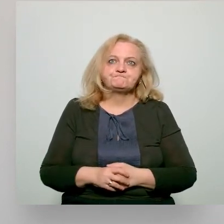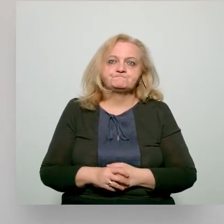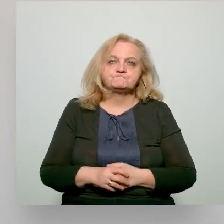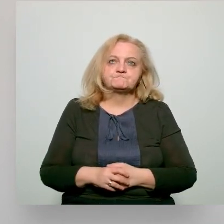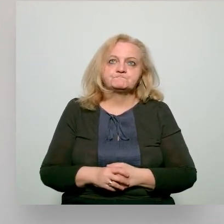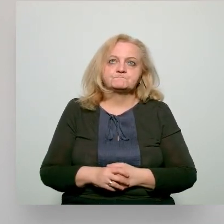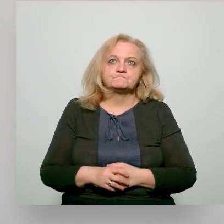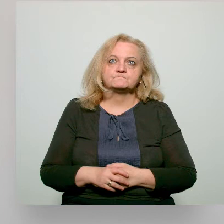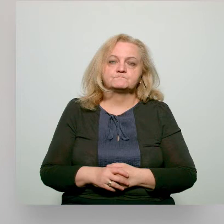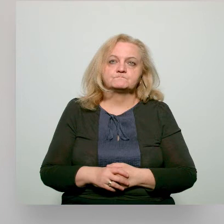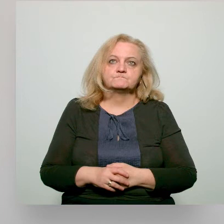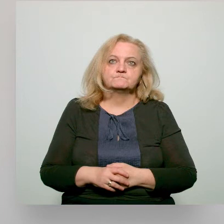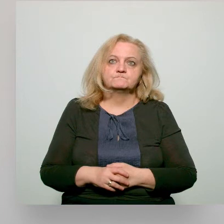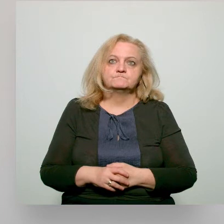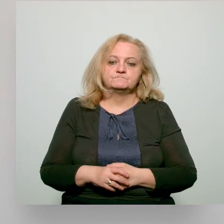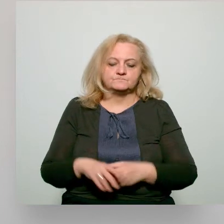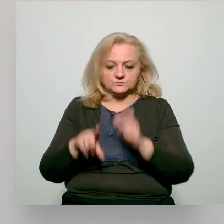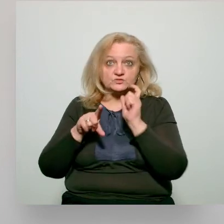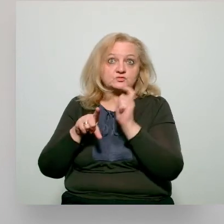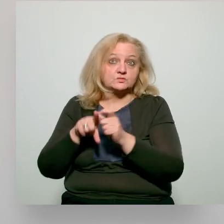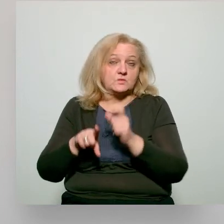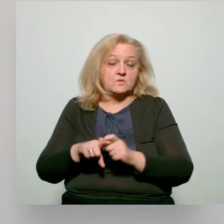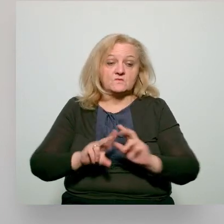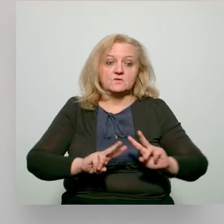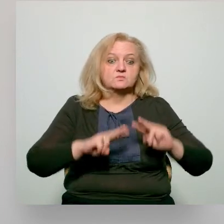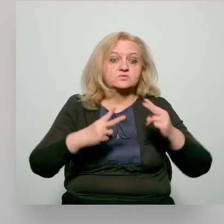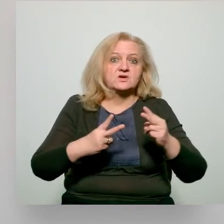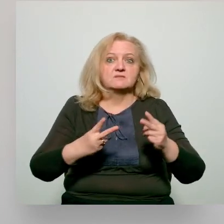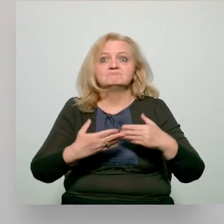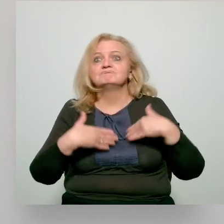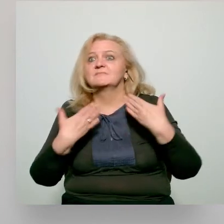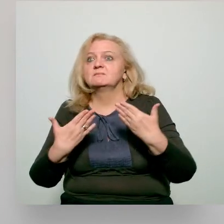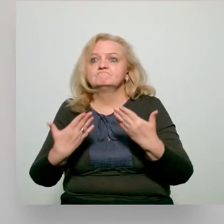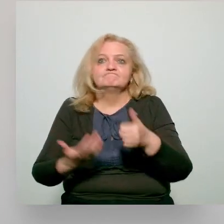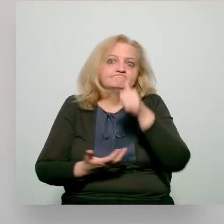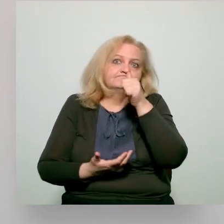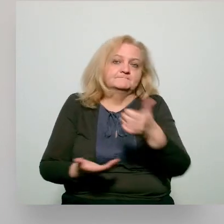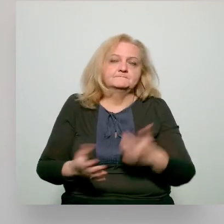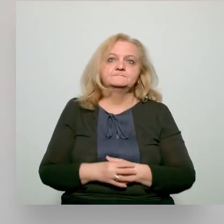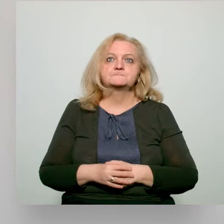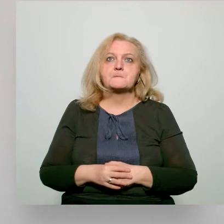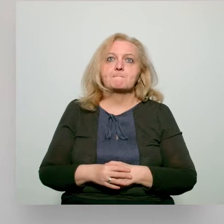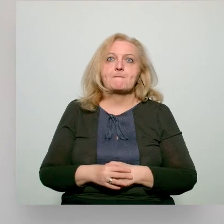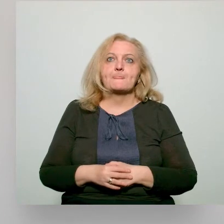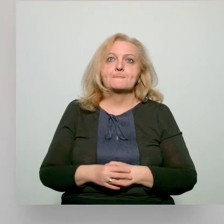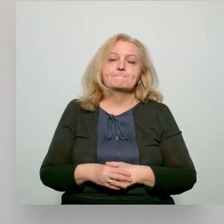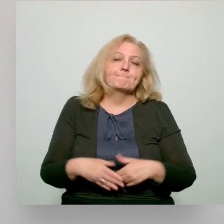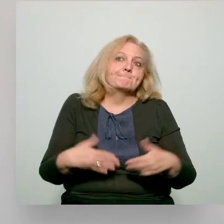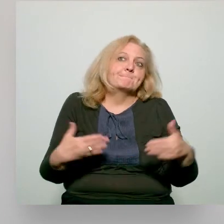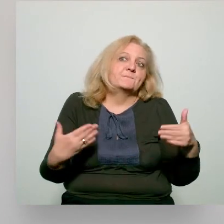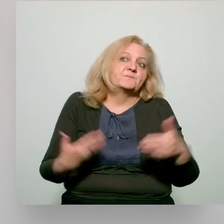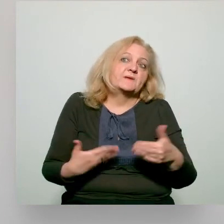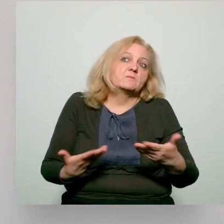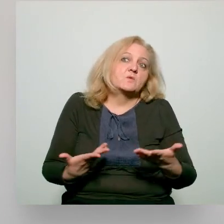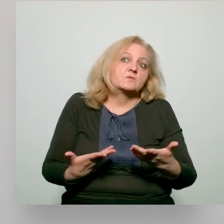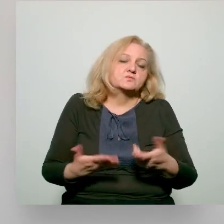słowa nic nie mogą przekazać, nie mogą nic oddać. I być może nawet nie masz prawa do